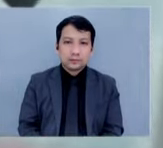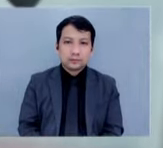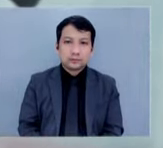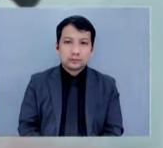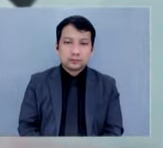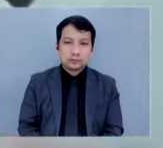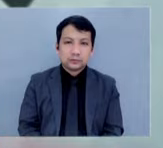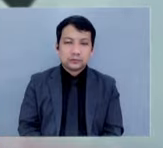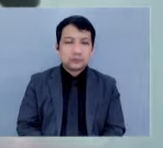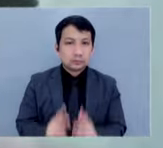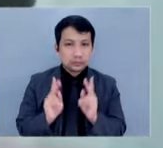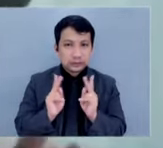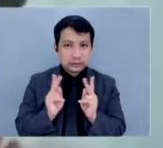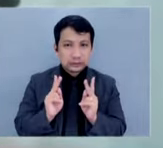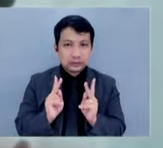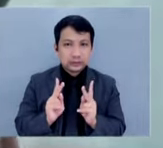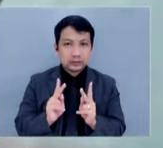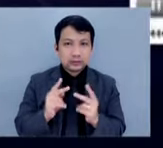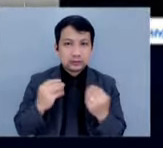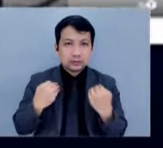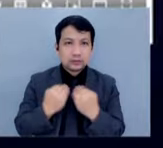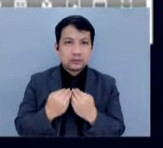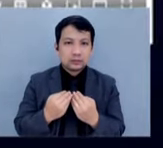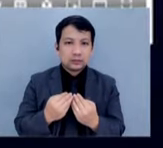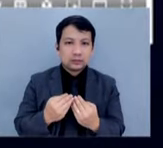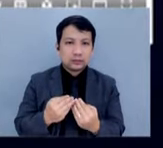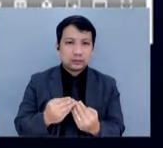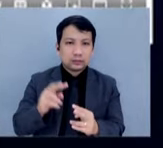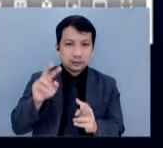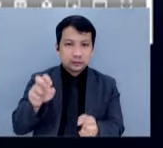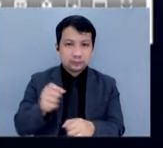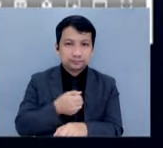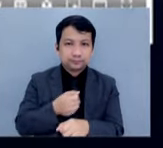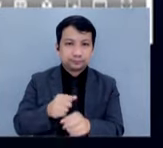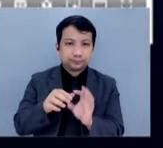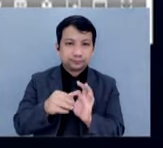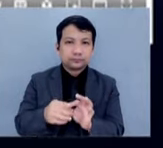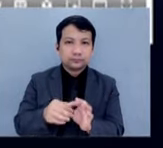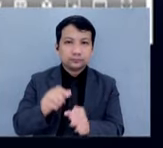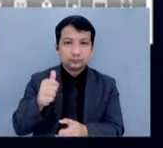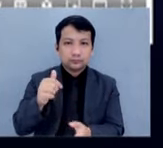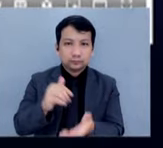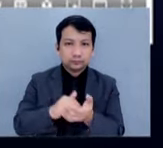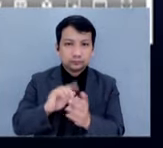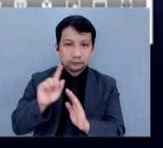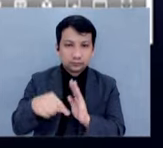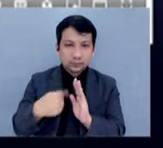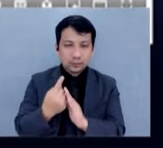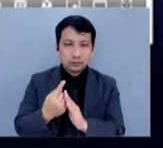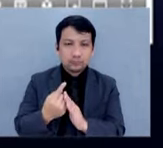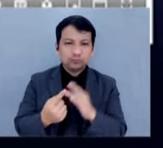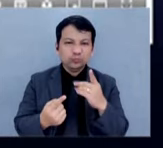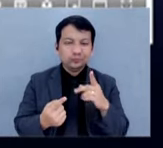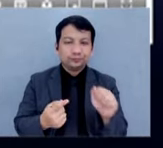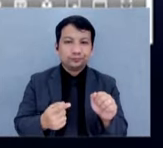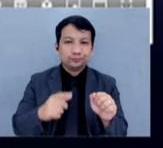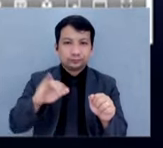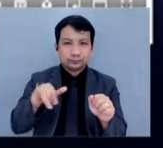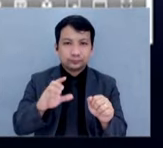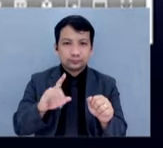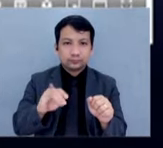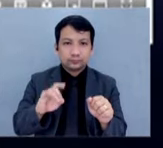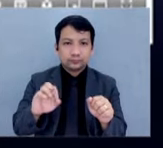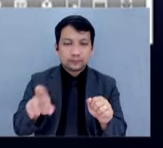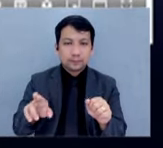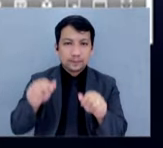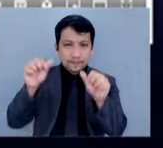Nagpakilig din sa ENHYPEN member Hee-sung nang kantahin niya ang 10,000 Hours ni Dan and Shay at Justin Bieber. Pinost niya ito